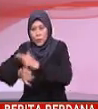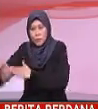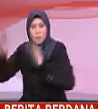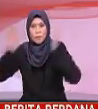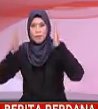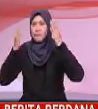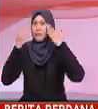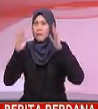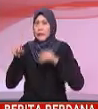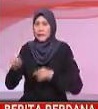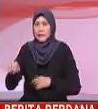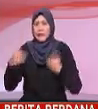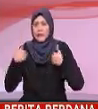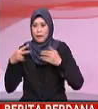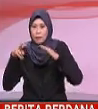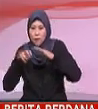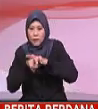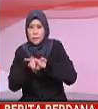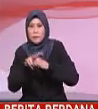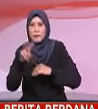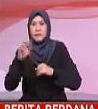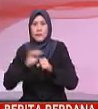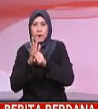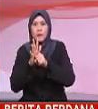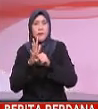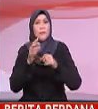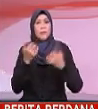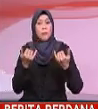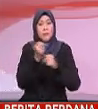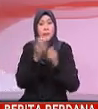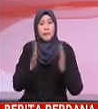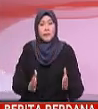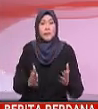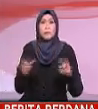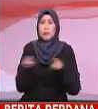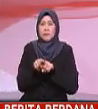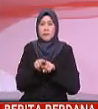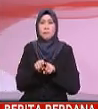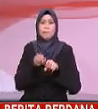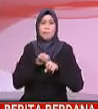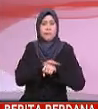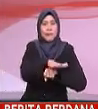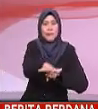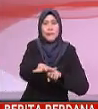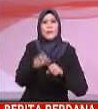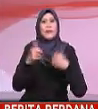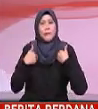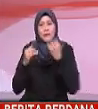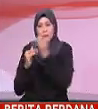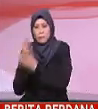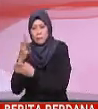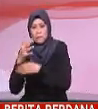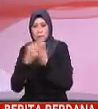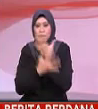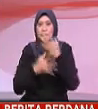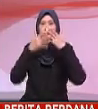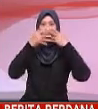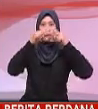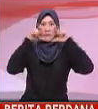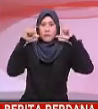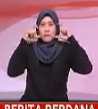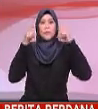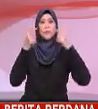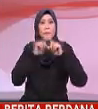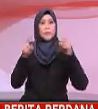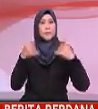sama ada mereka ni membawa virus tersebut dan anak buah saya terdedah. Walaupun kita pakai glove, kita pakai apa, tetapi tetap kontak tu ada